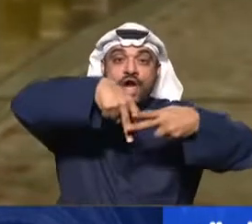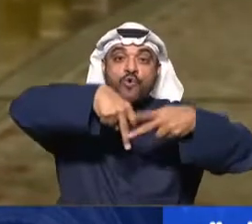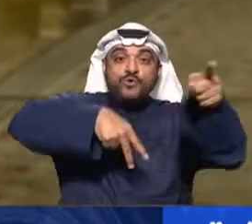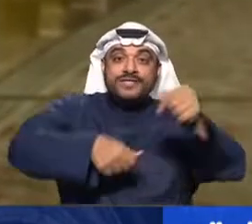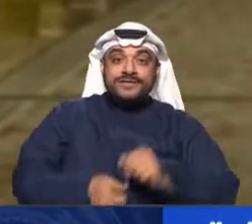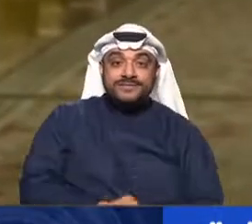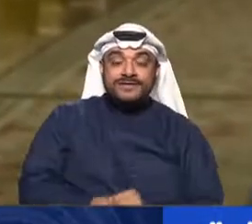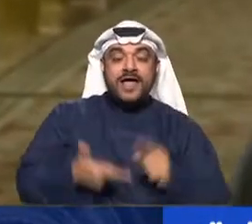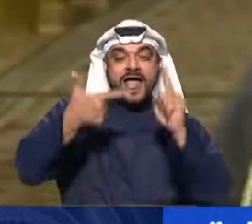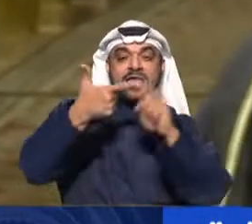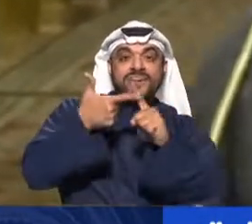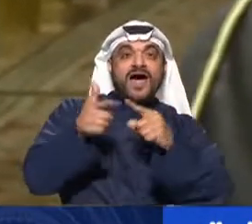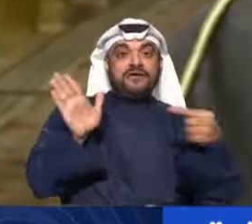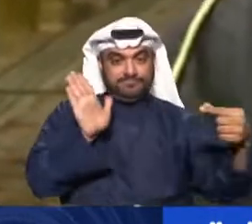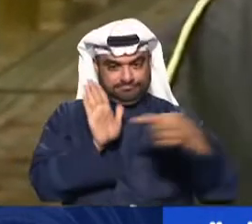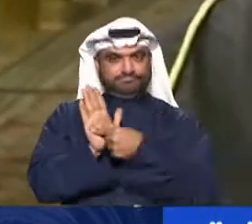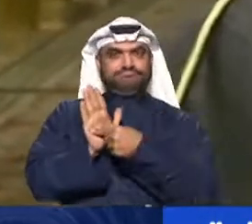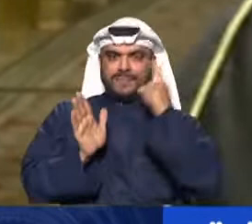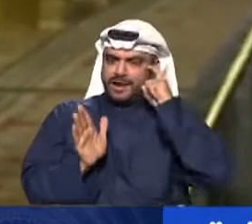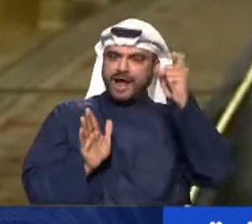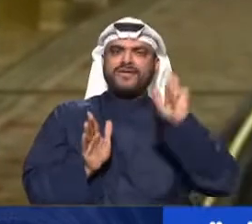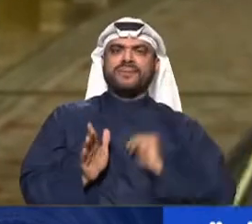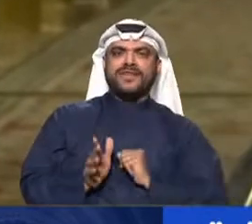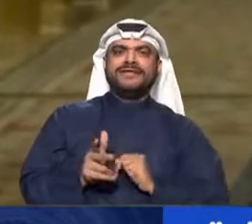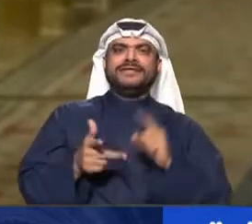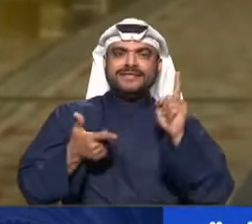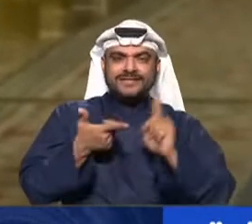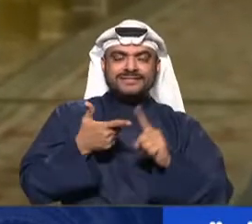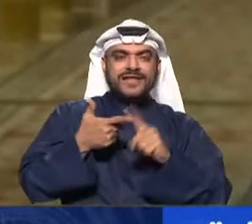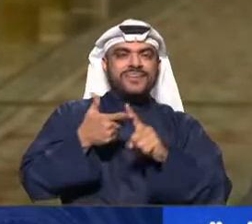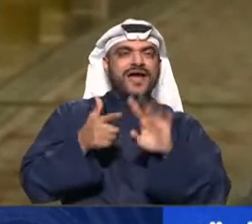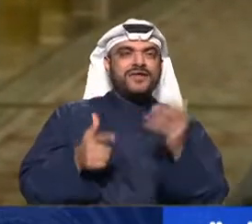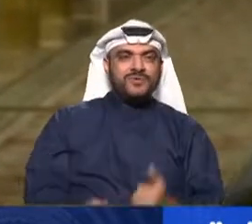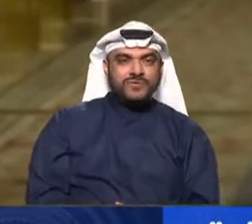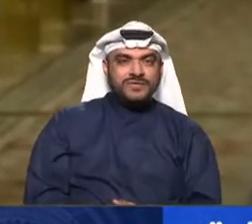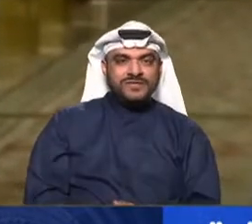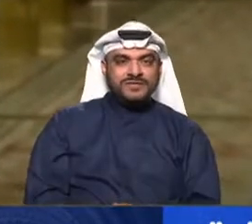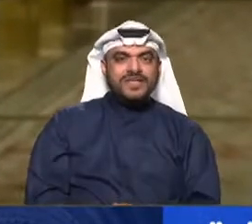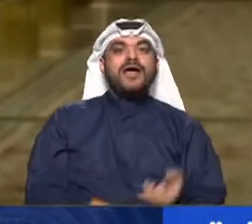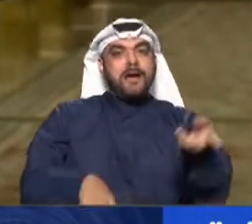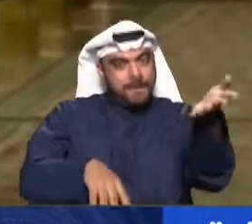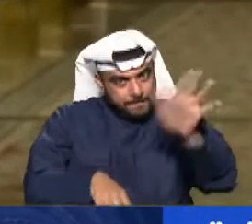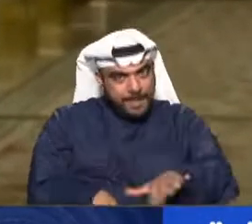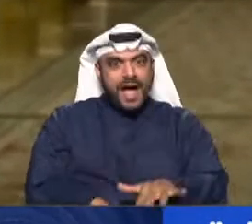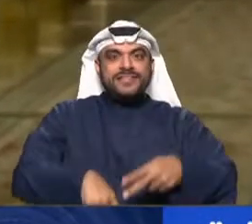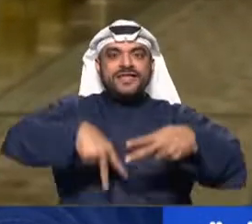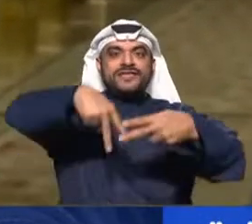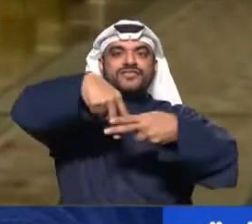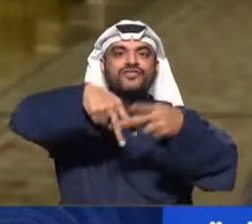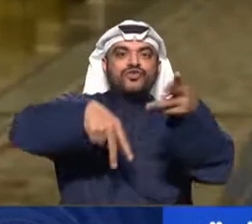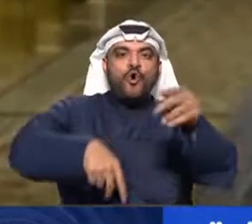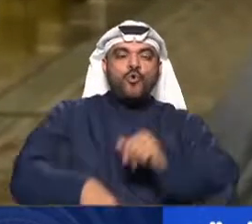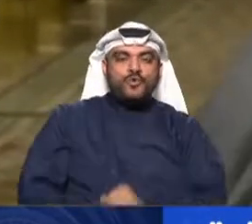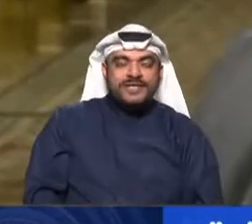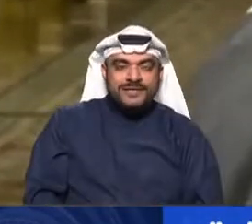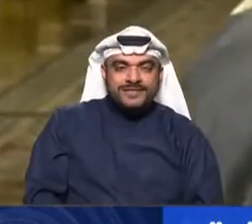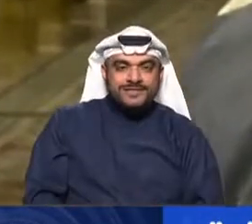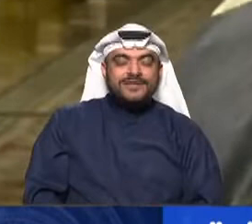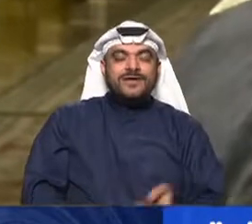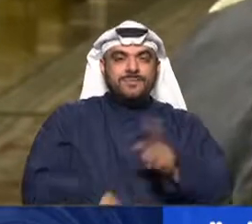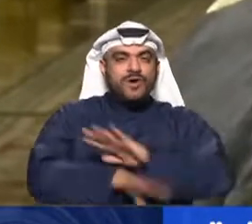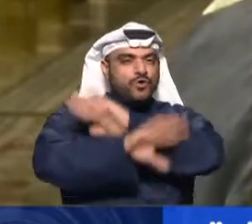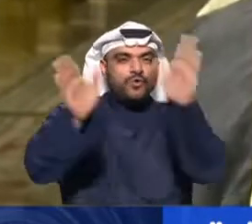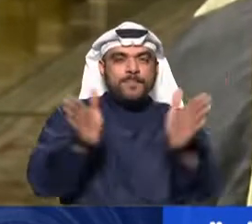وثاني واحد ألين لوينثال، وهو أيضا يهودي، بالإضافة إلى